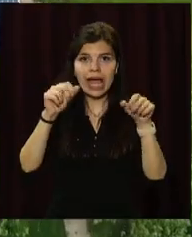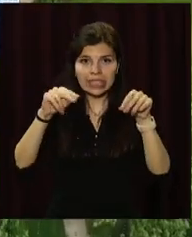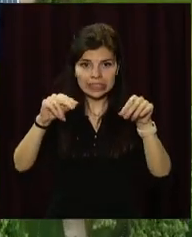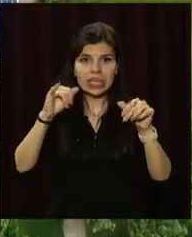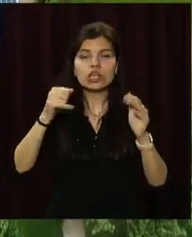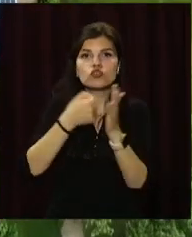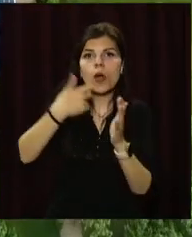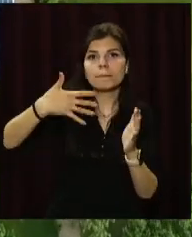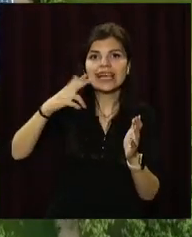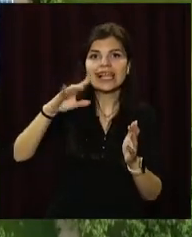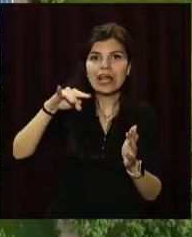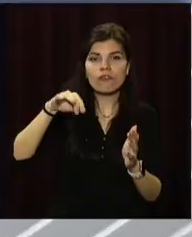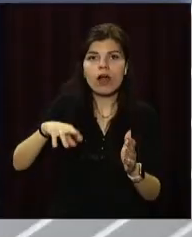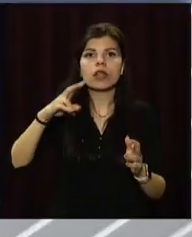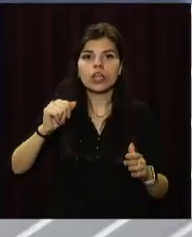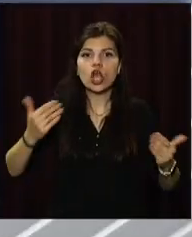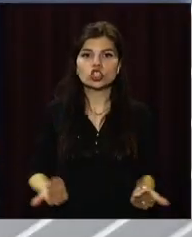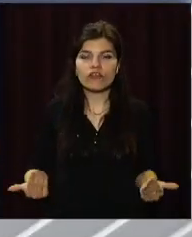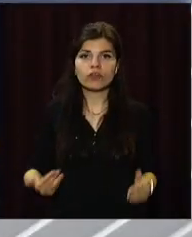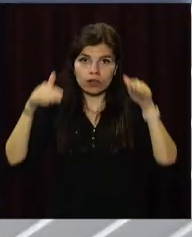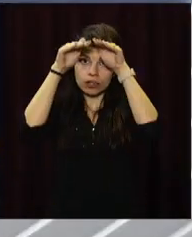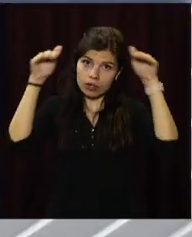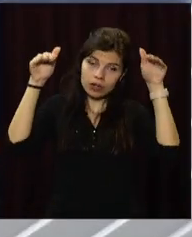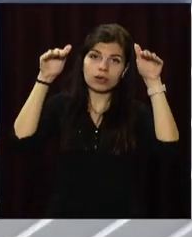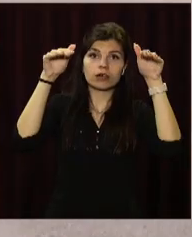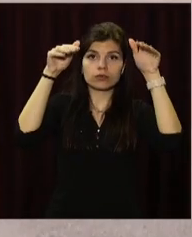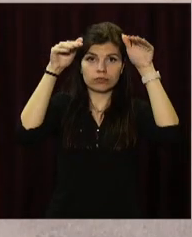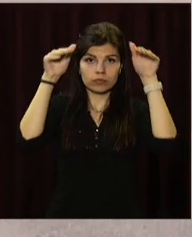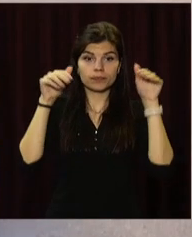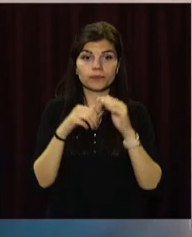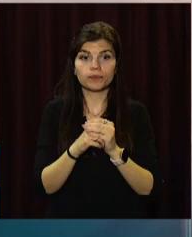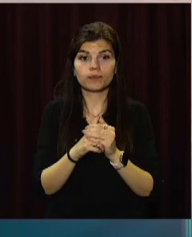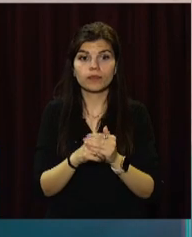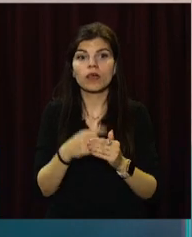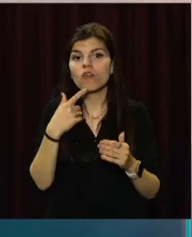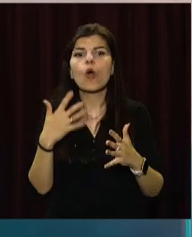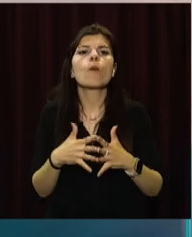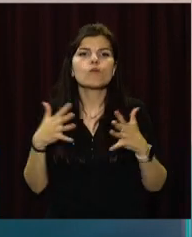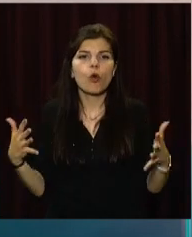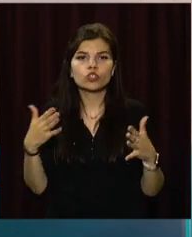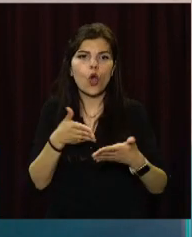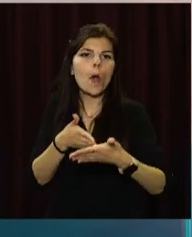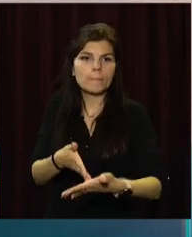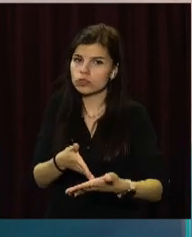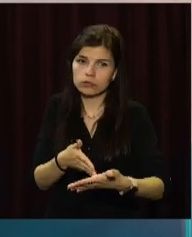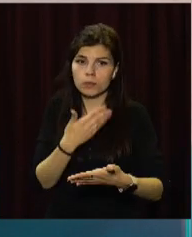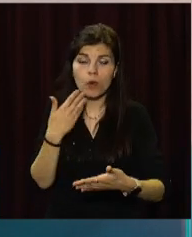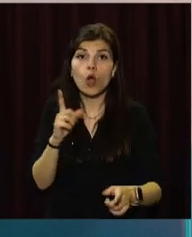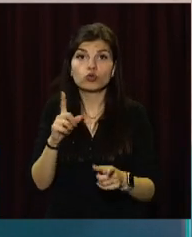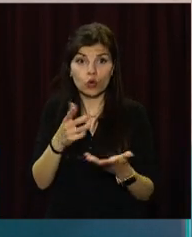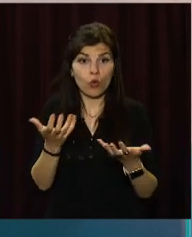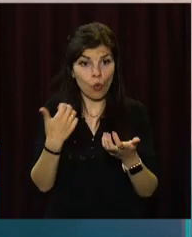до 50 кВт на покрівлі житлових чи нежитлових приміщень. Більше обмежень як таких немає. Для того, щоб